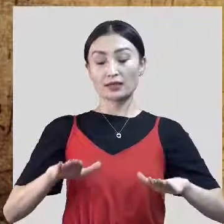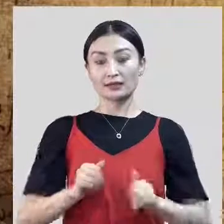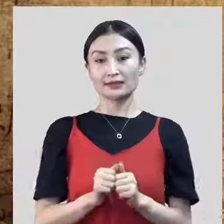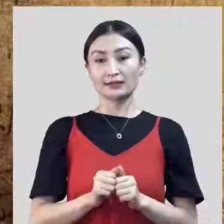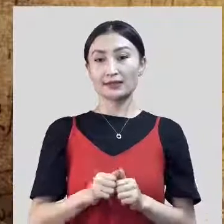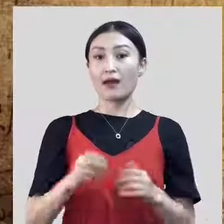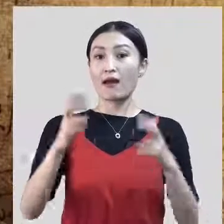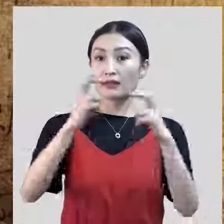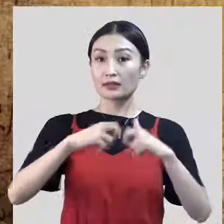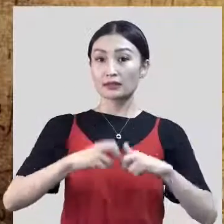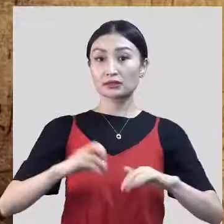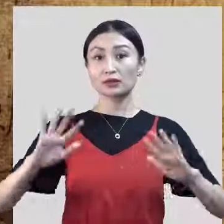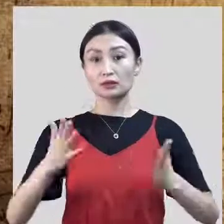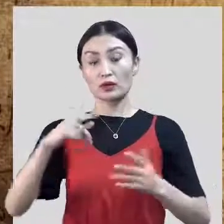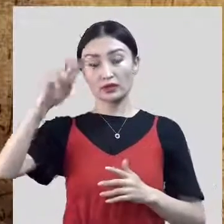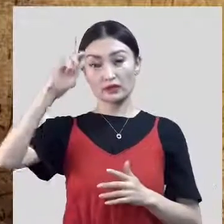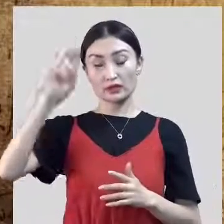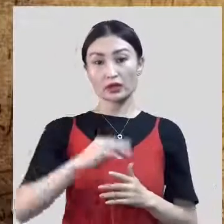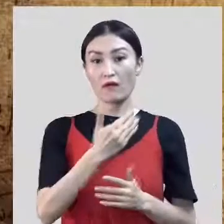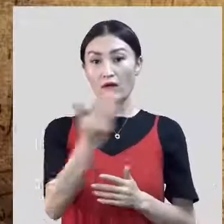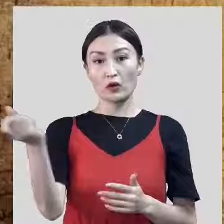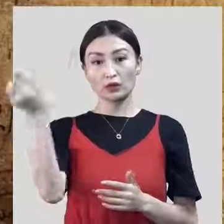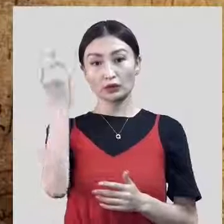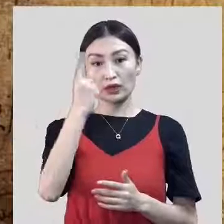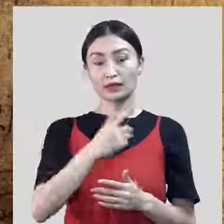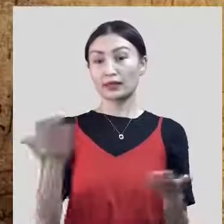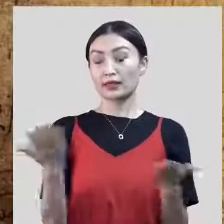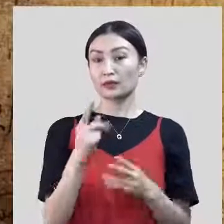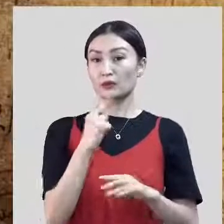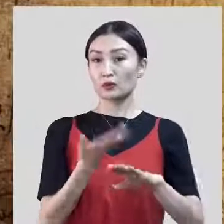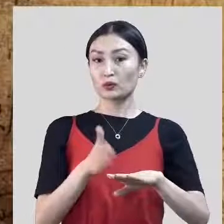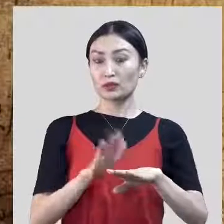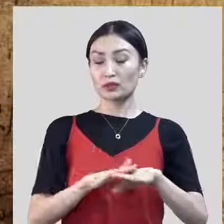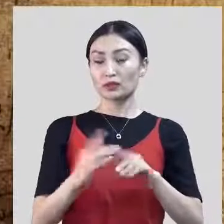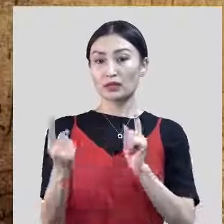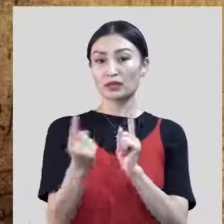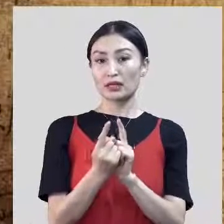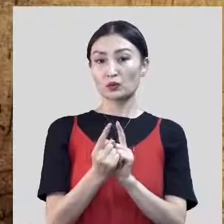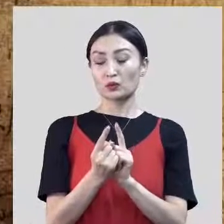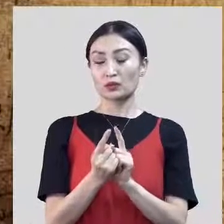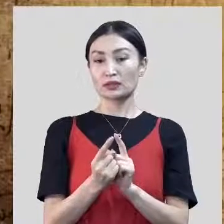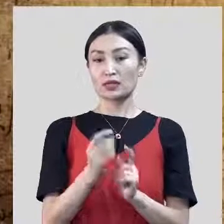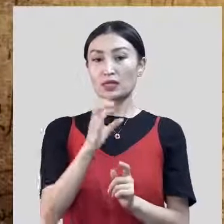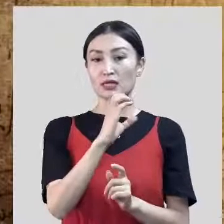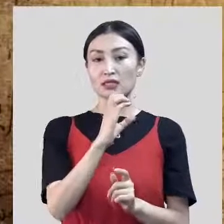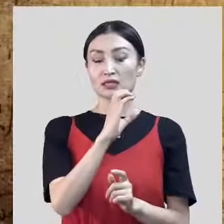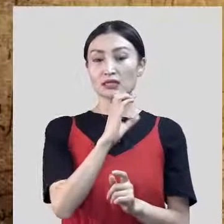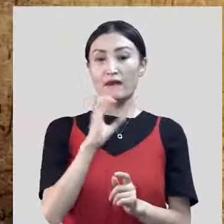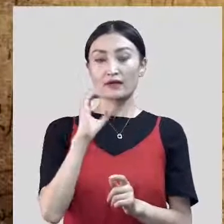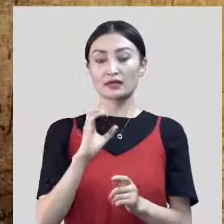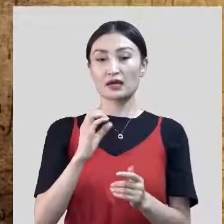она анализируя ситуацию в стране вы узнаете с какими трудностями столкнулись советская